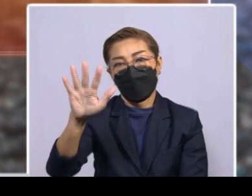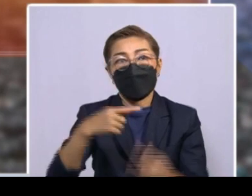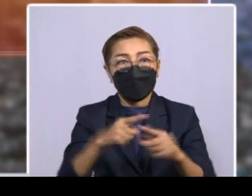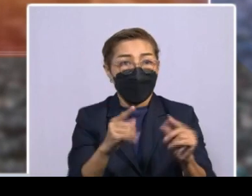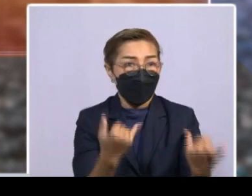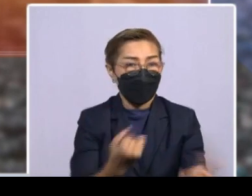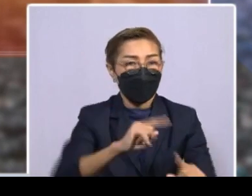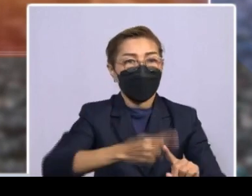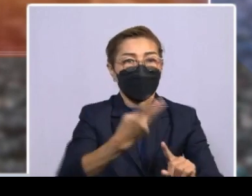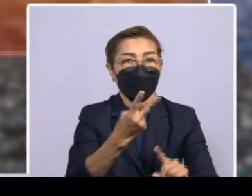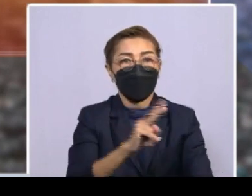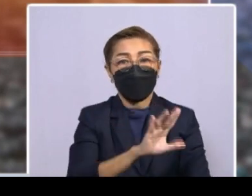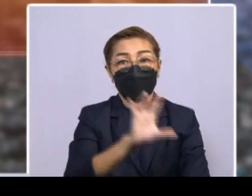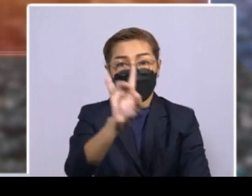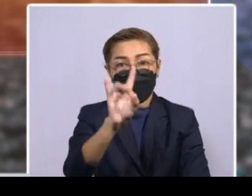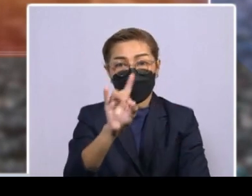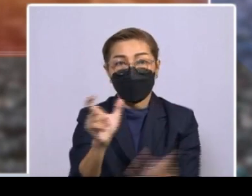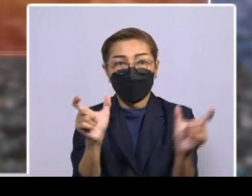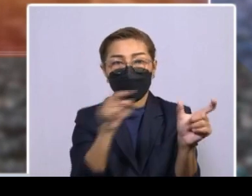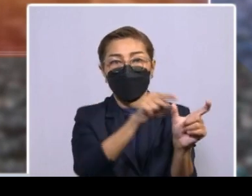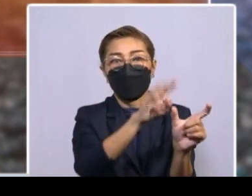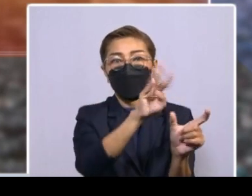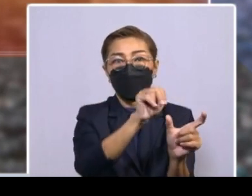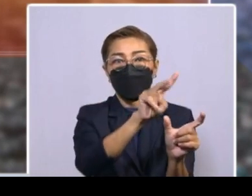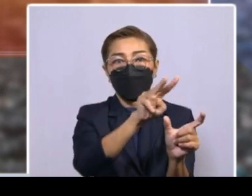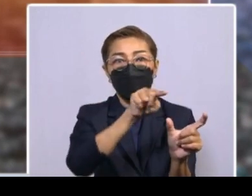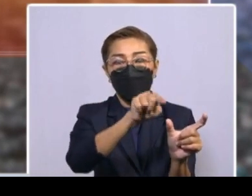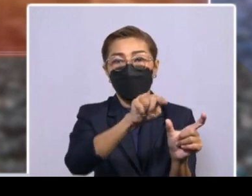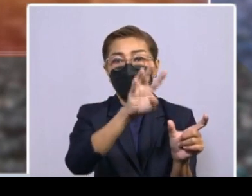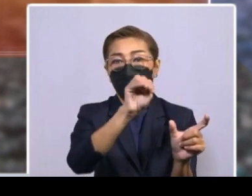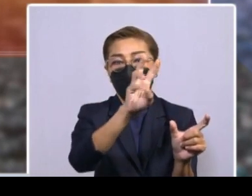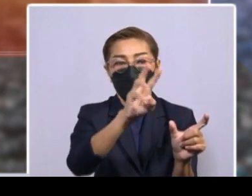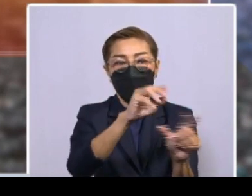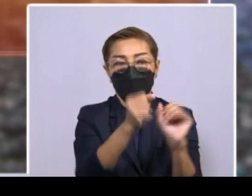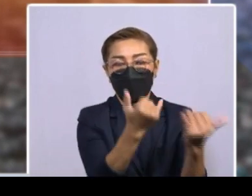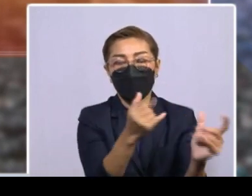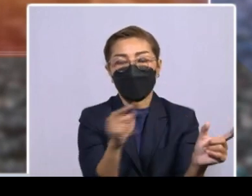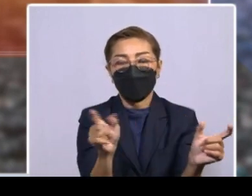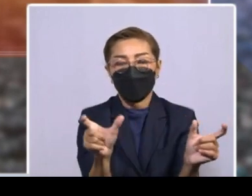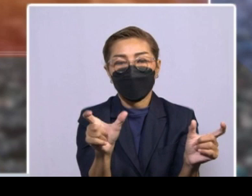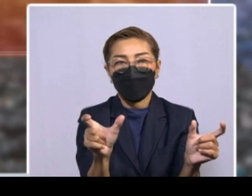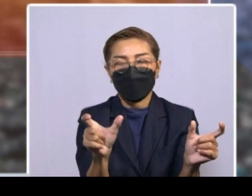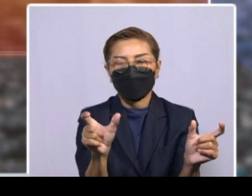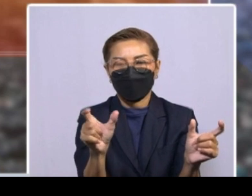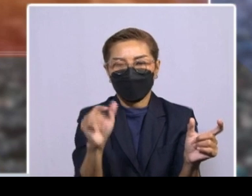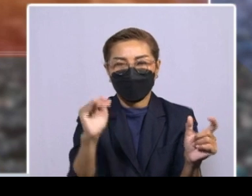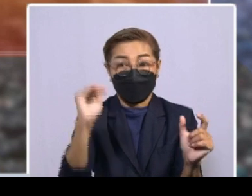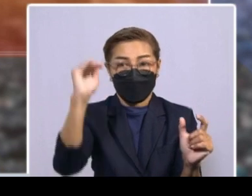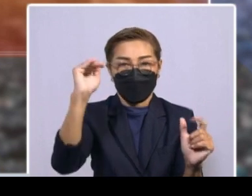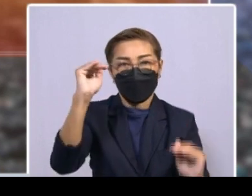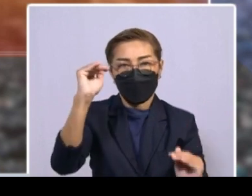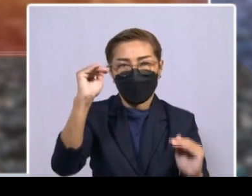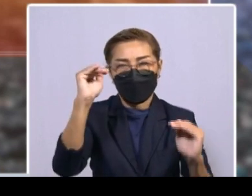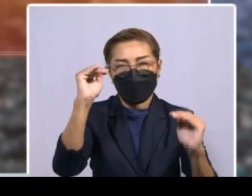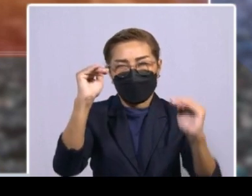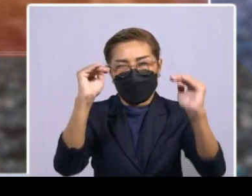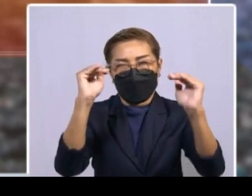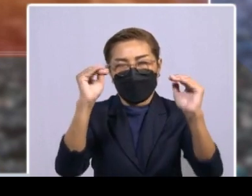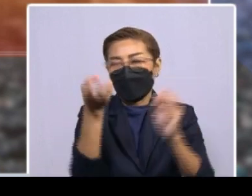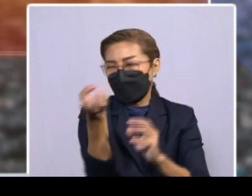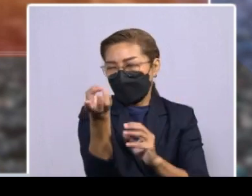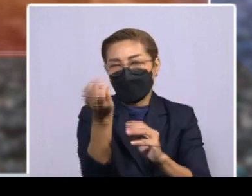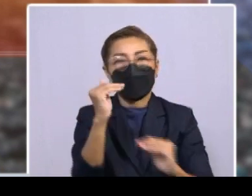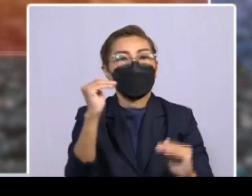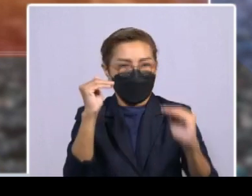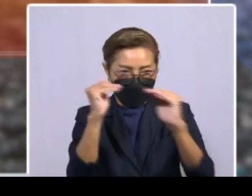วันนี้ในวันที่ 8กุมภาพันธ์ด้านขวามือ 42.4 6ฉะนั้นแล้วเหลืออีก 6-7บาทเองนะคะราคาจะไปใกล้เคียงกับน้ำมัน